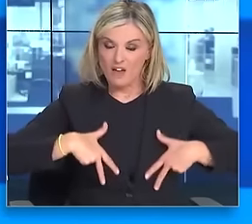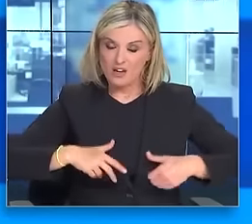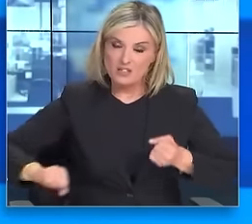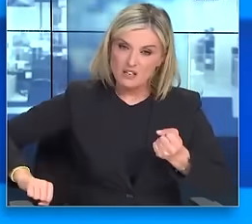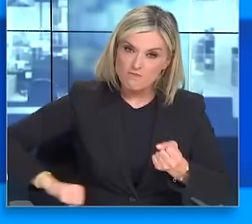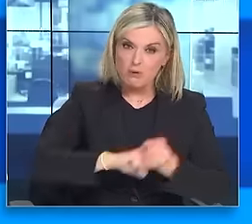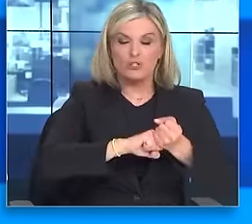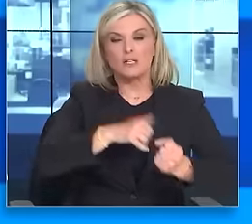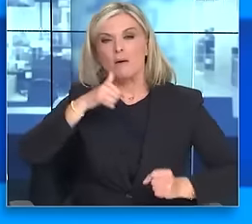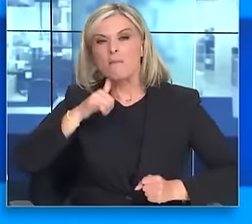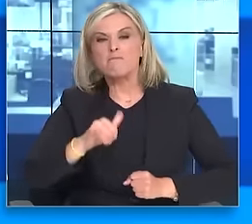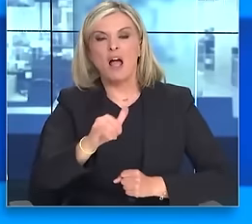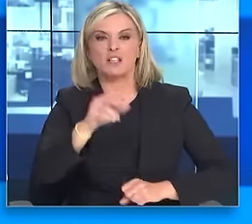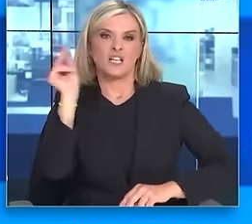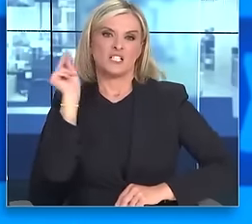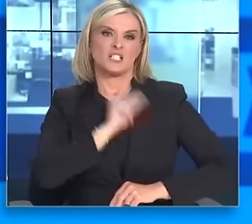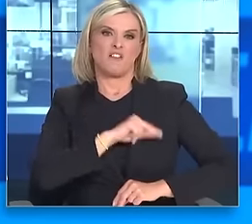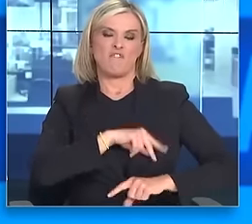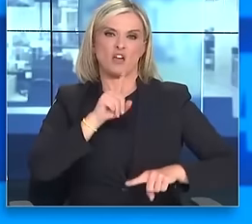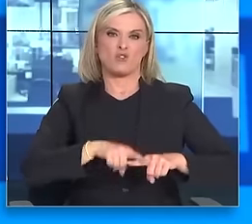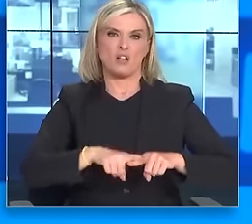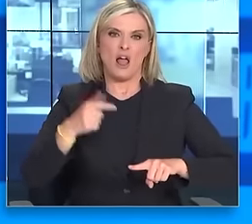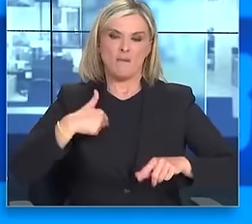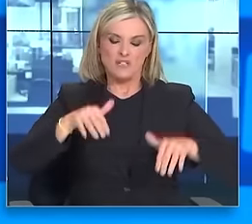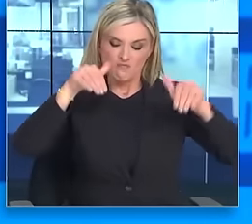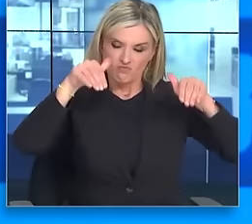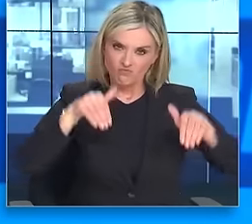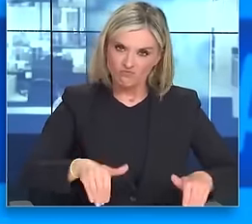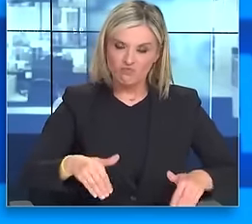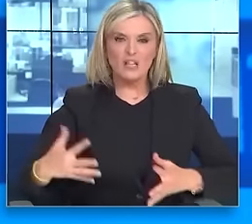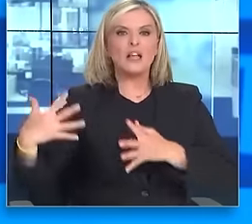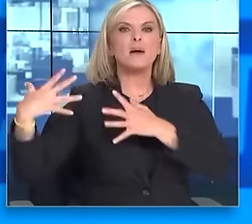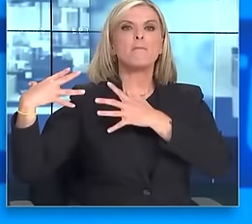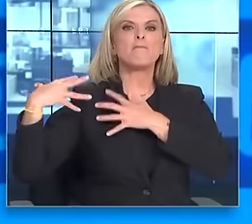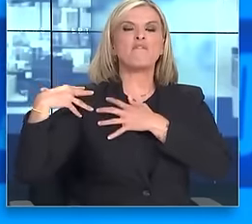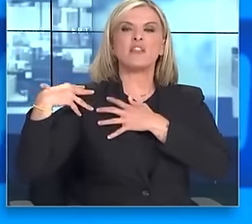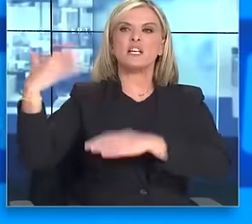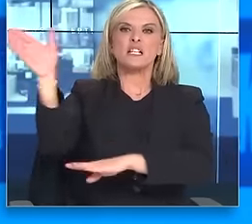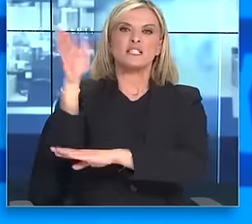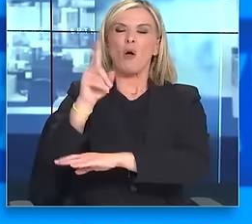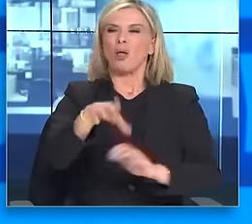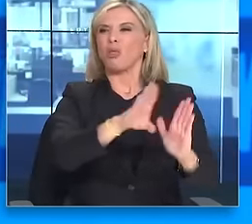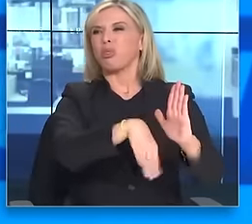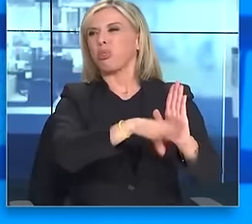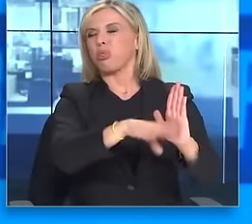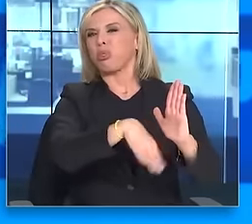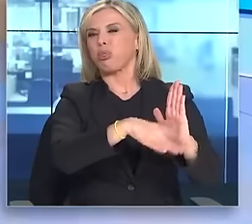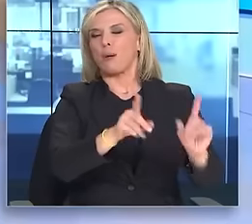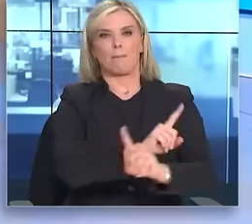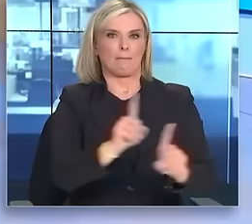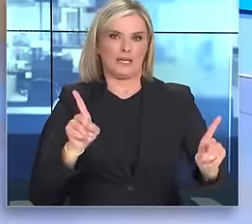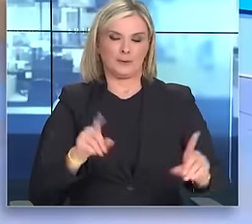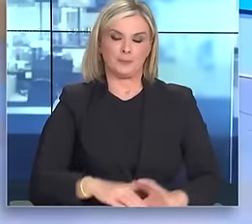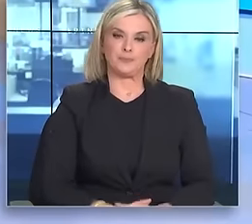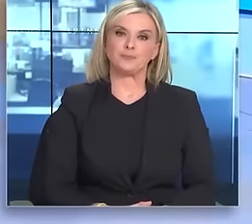υποστηρίξει τα συμφέροντα της χώρας και έχει αποδειχθεί ότι μπορεί να υπηρετήσει τον υπεύθυνο πατριωτισμό και όχι το φτηνό λαϊκισμό. Το ρωτώ αυτό, γιατί ξέρετε, είναι πολλοί που λένε ότι η Νέα